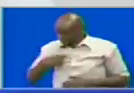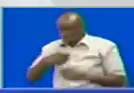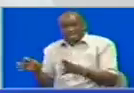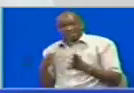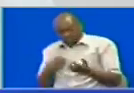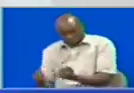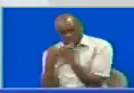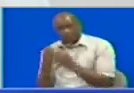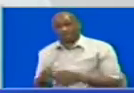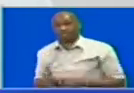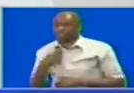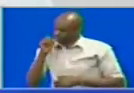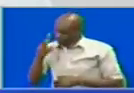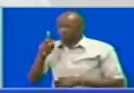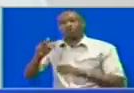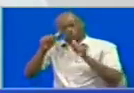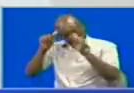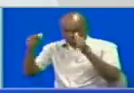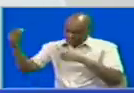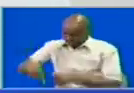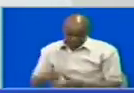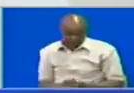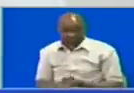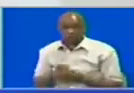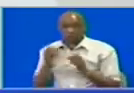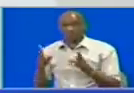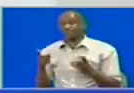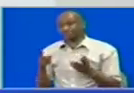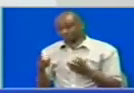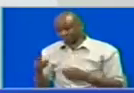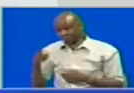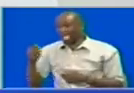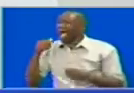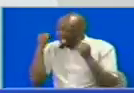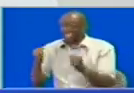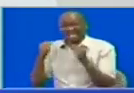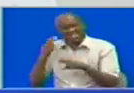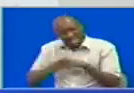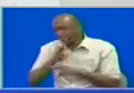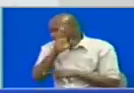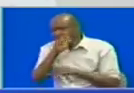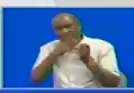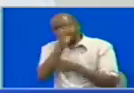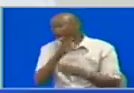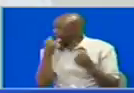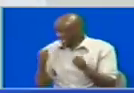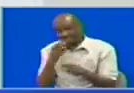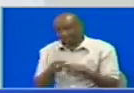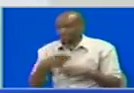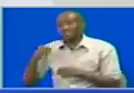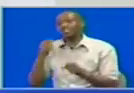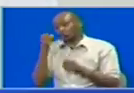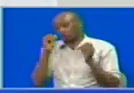tusaidia. Naam. Akanielezea team Kwako Stars jina lenyewe lilikuwa ngumu. No. Hata ku pronounce Kwako Stars ndio na pronounce